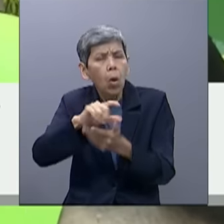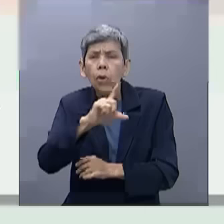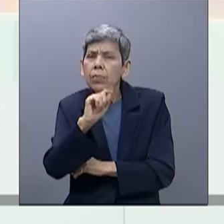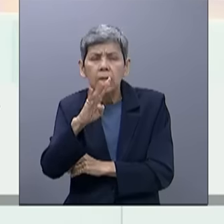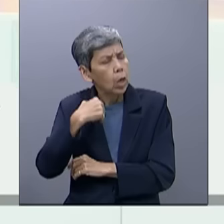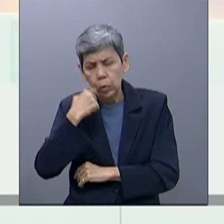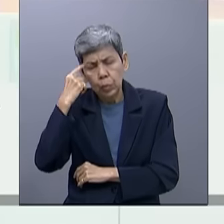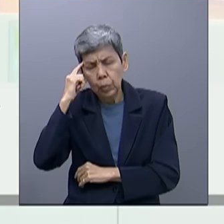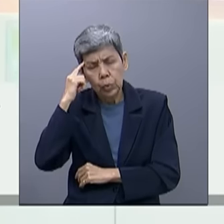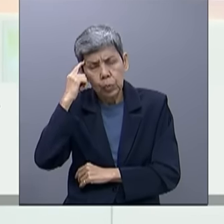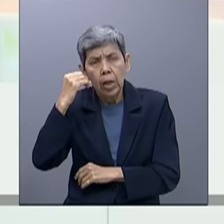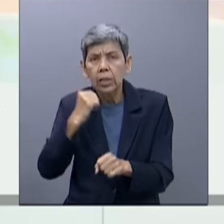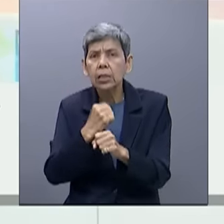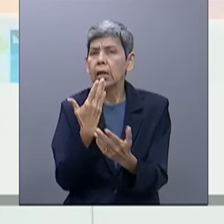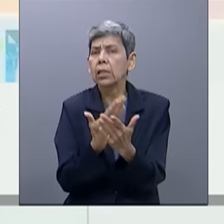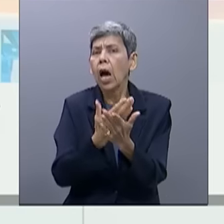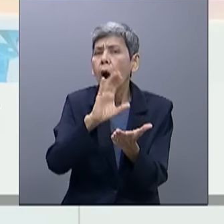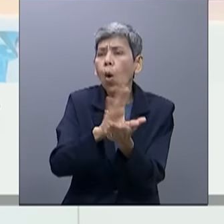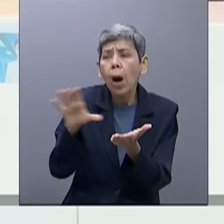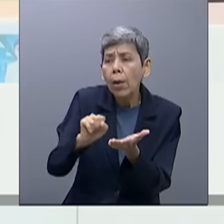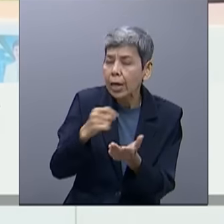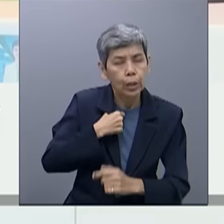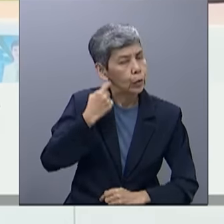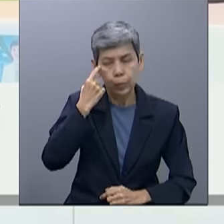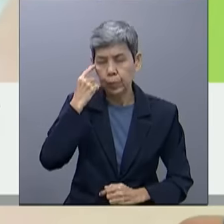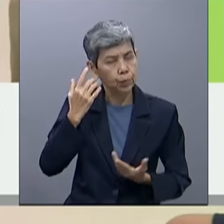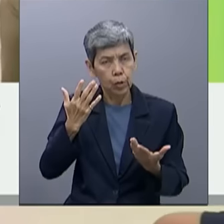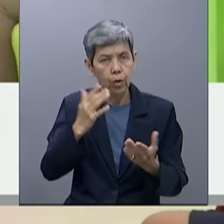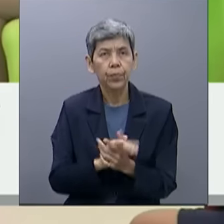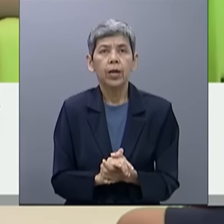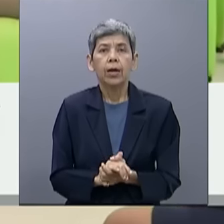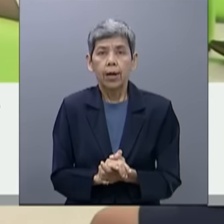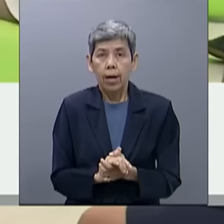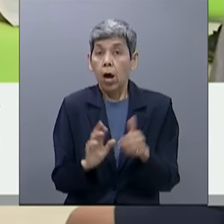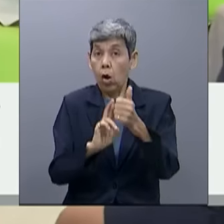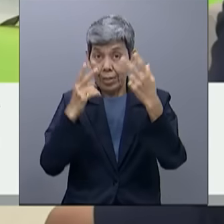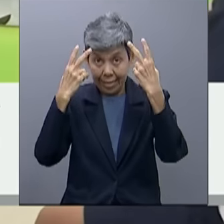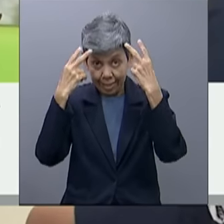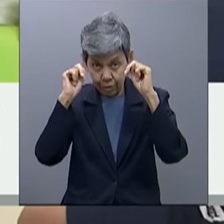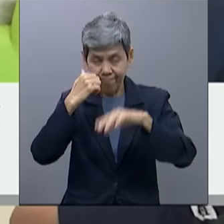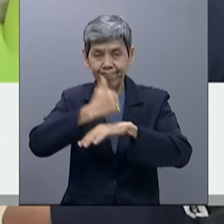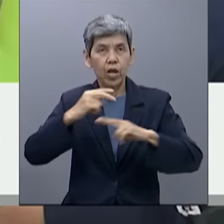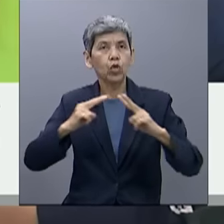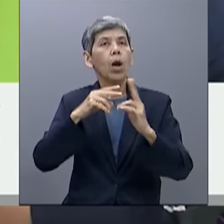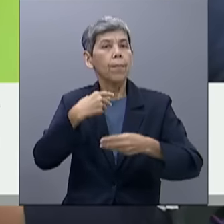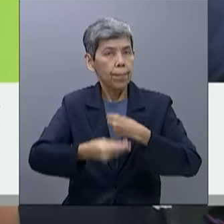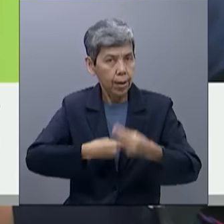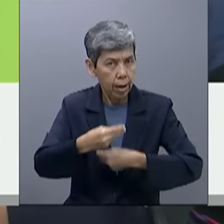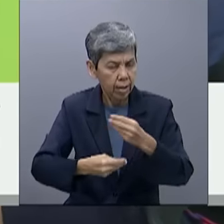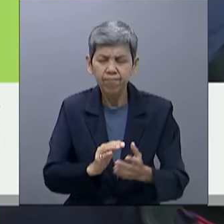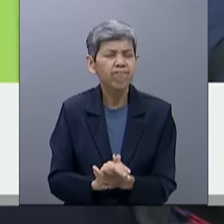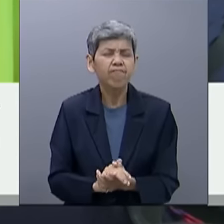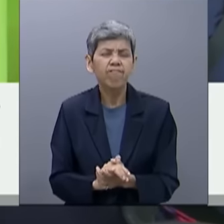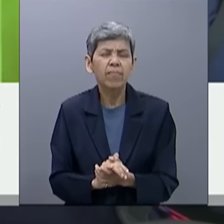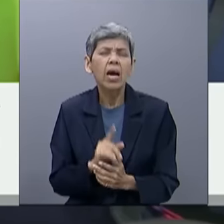24นี้รวมไปถึงการใช้งบประมาณจากแหล่งเงินใดค่ะนายภูมิธรรมเวชยชัยรองนายกและรัฐมนตรีพาณิชย์บอกว่าไม่จำเป็นต้